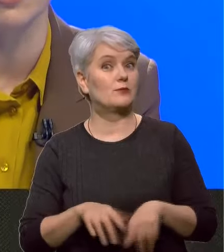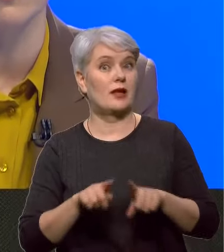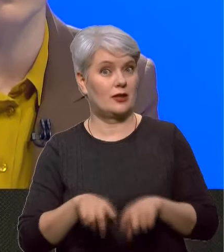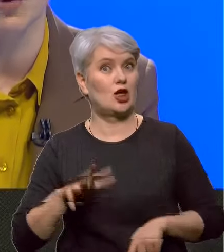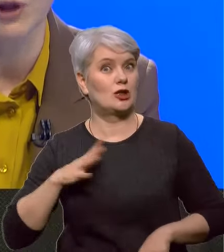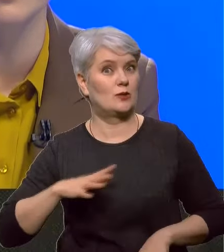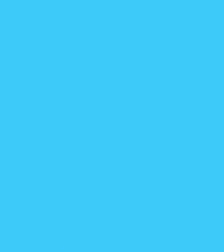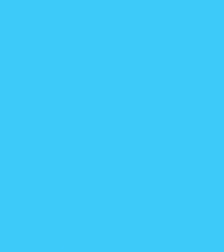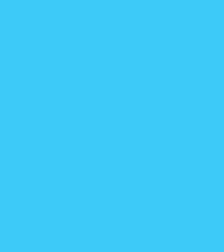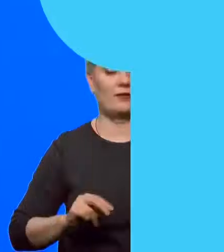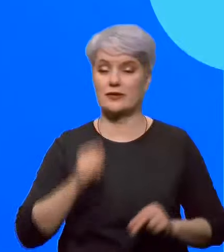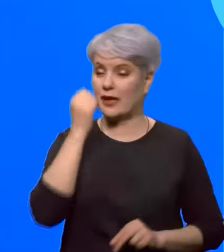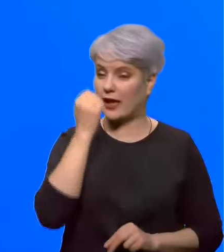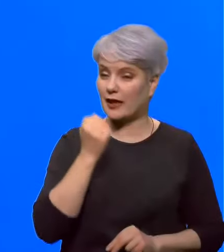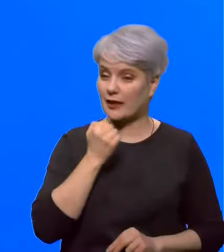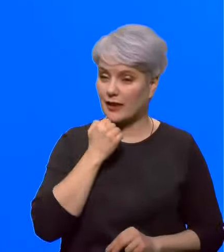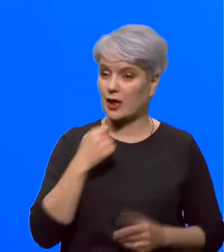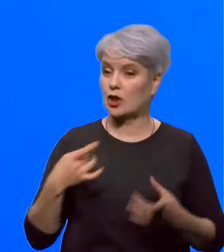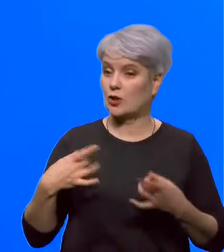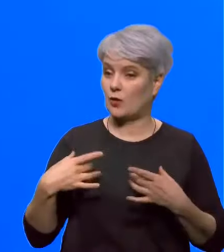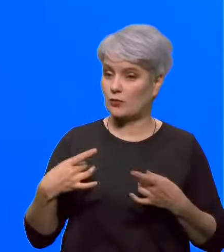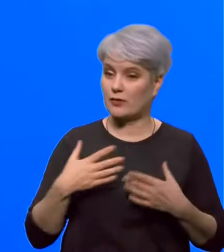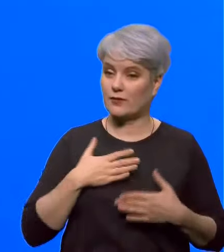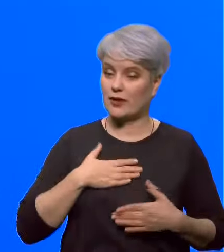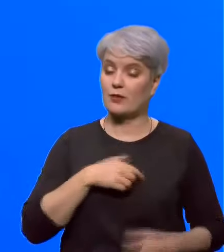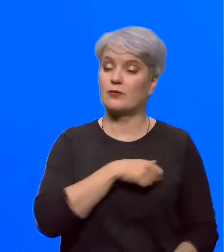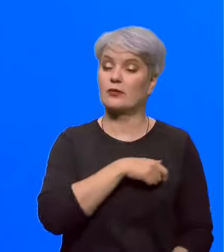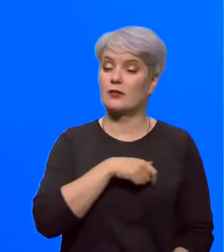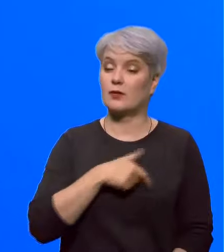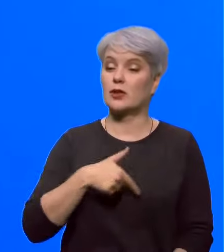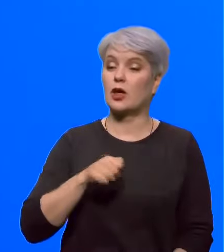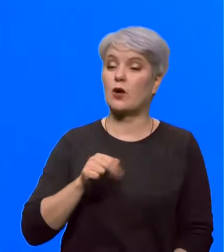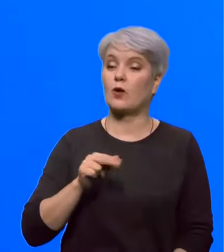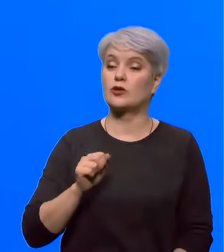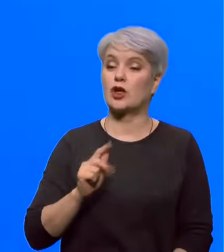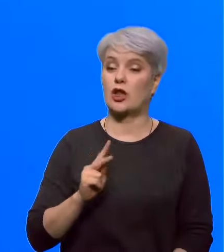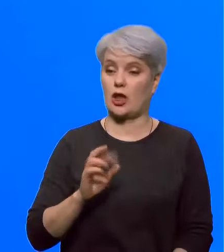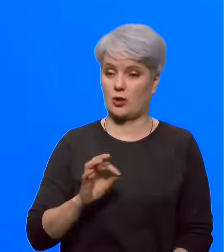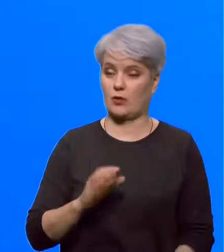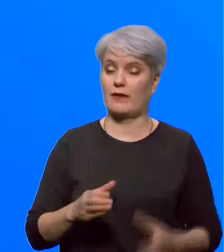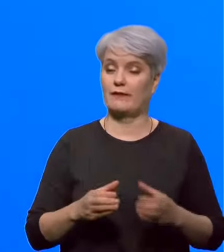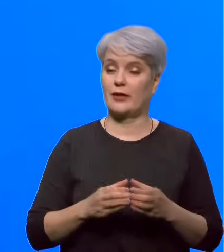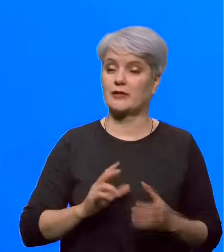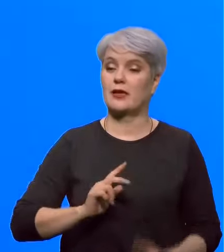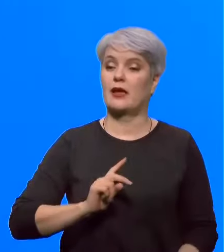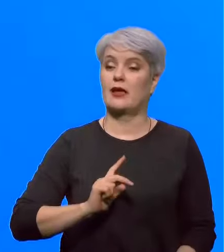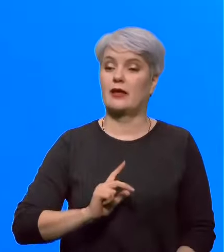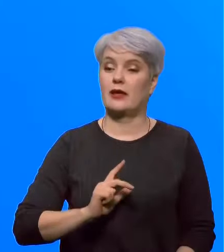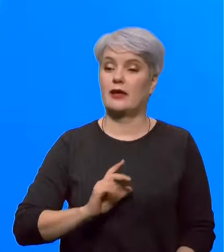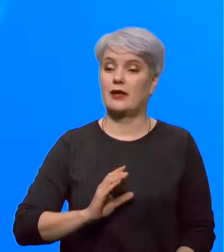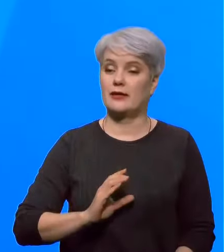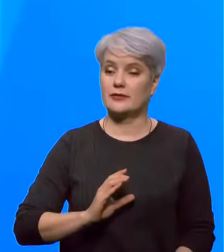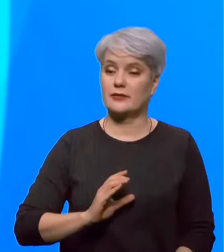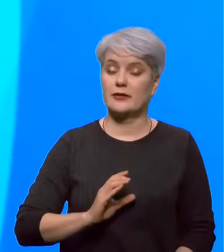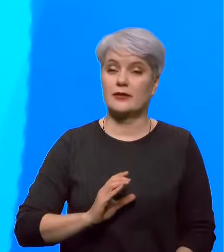змогли включитися, роз'яснити нам. Спасибі, Олексій Гончаренко, народний депутат від фракції «Європейська солідарність», розповів про те, що відбувається із